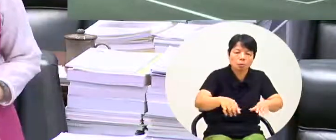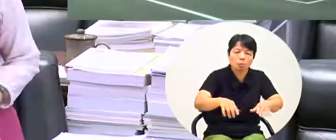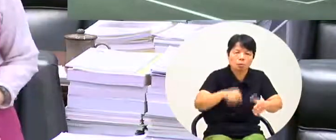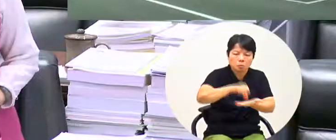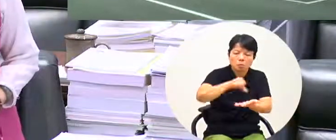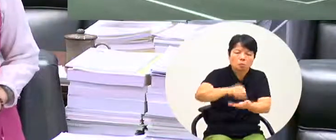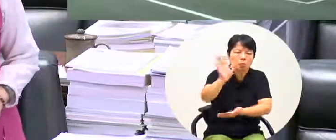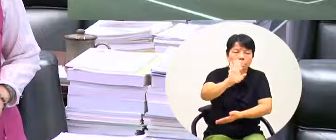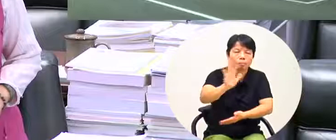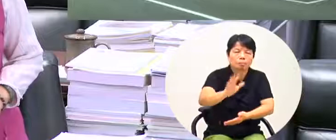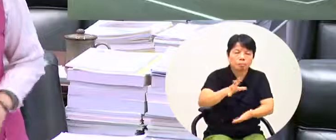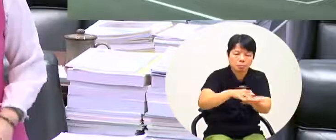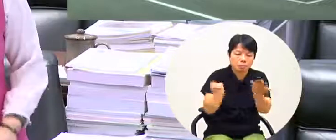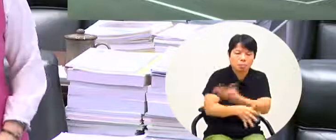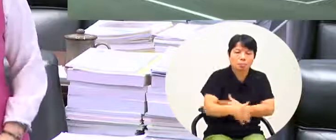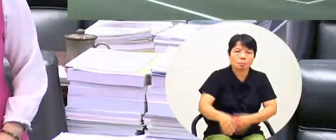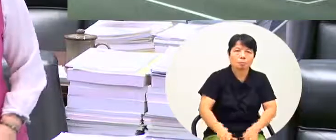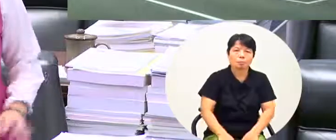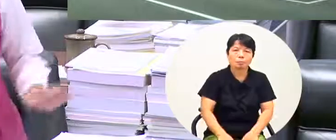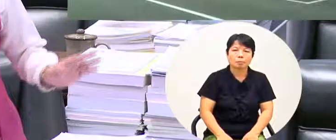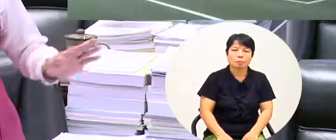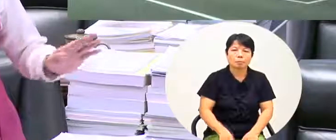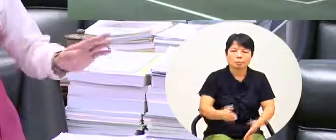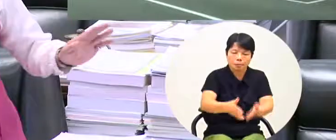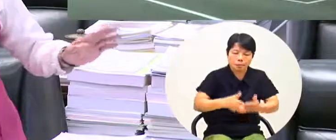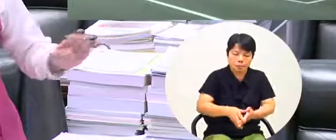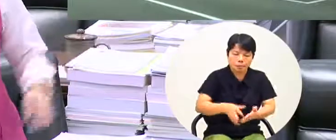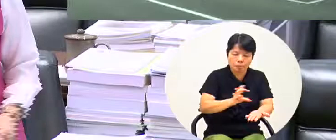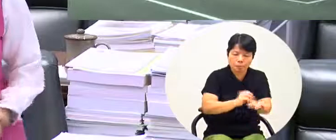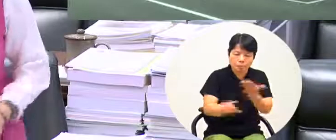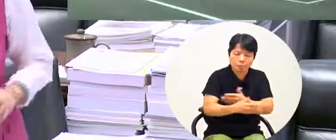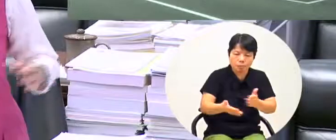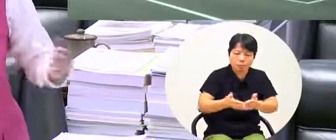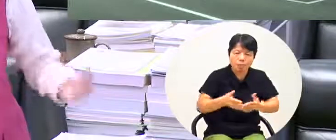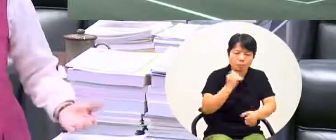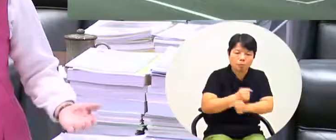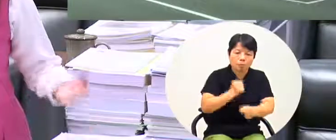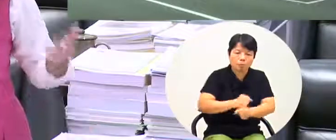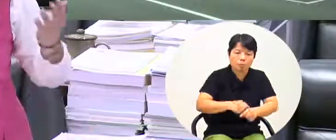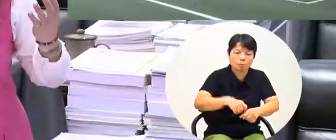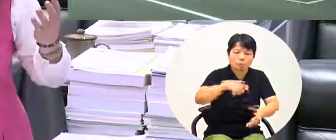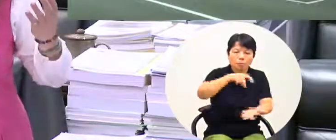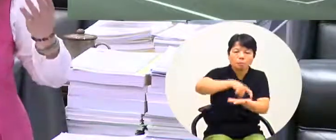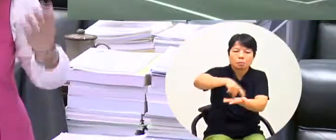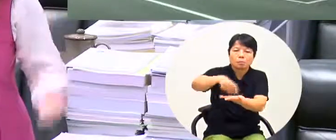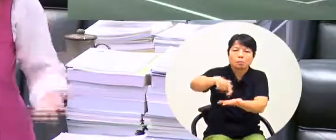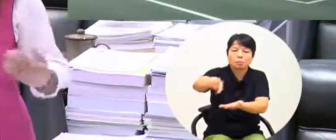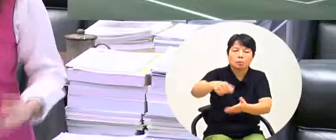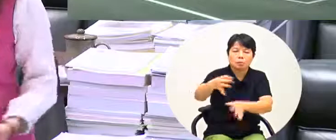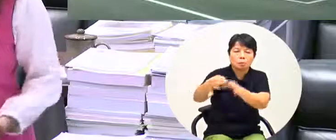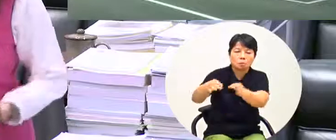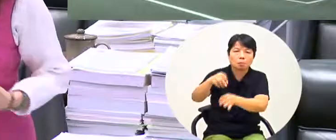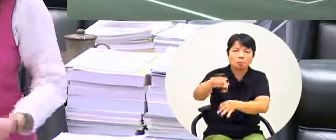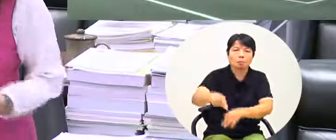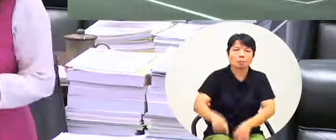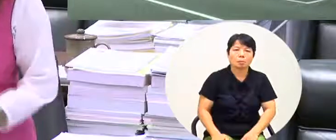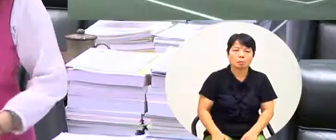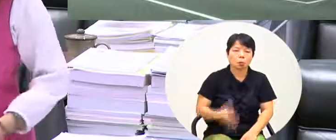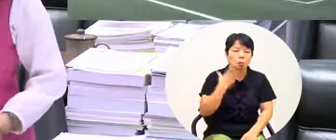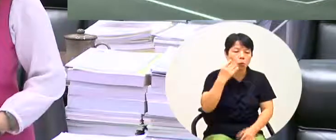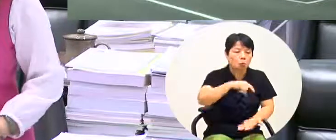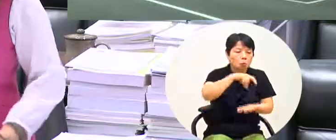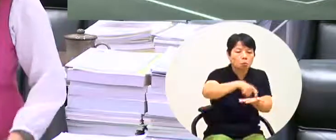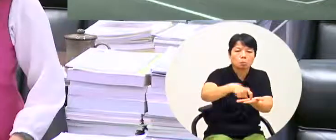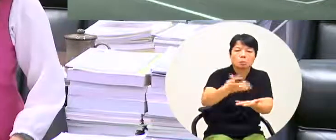带了，赶快把它敲起来，全部做机车格，因为这边全部都是小吃商店，没有停车空间，实在是太为难这些商店跟这些